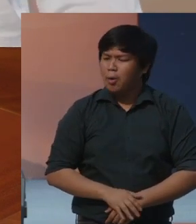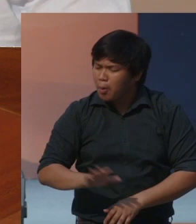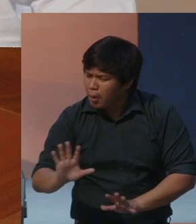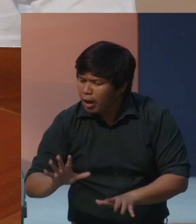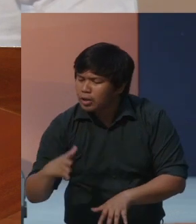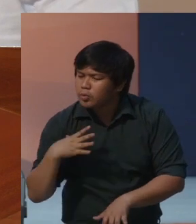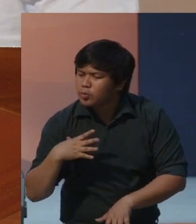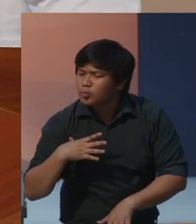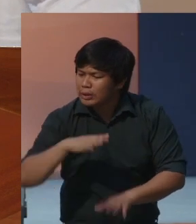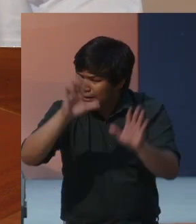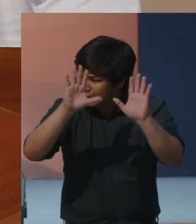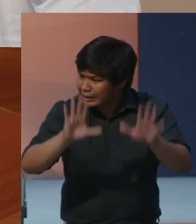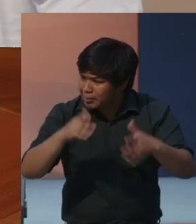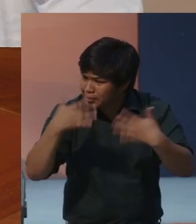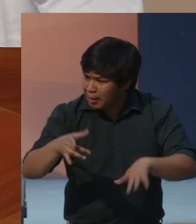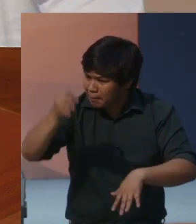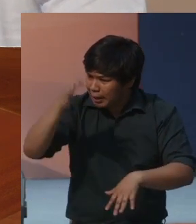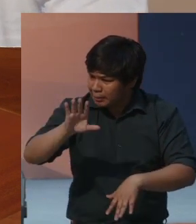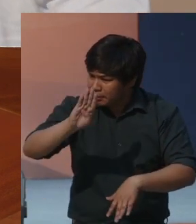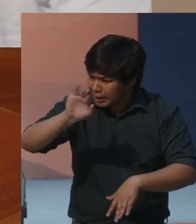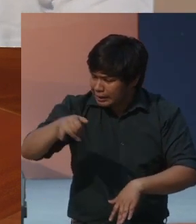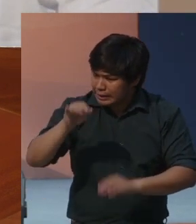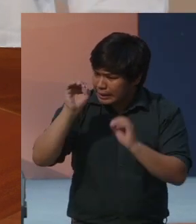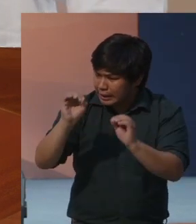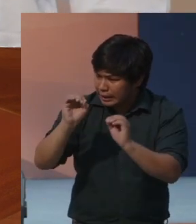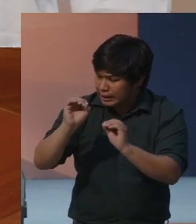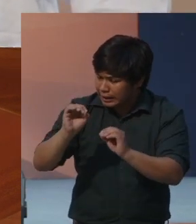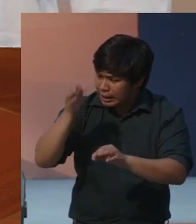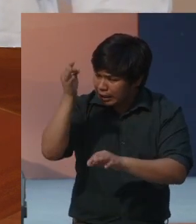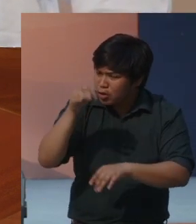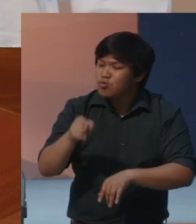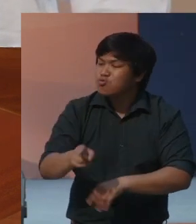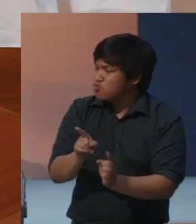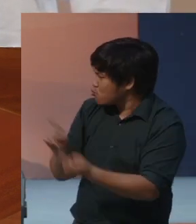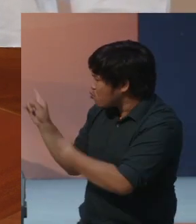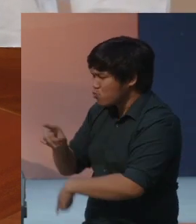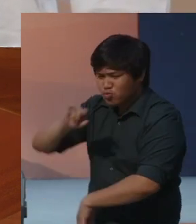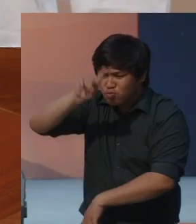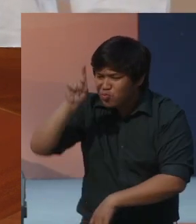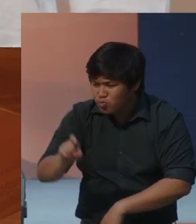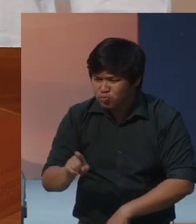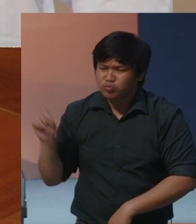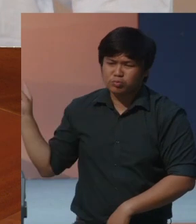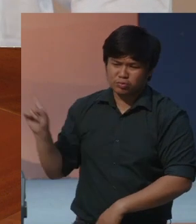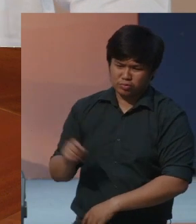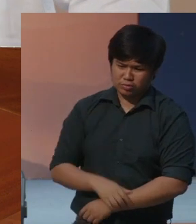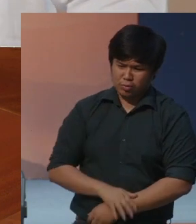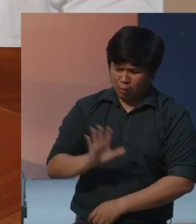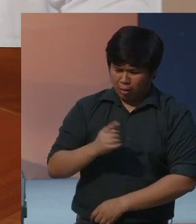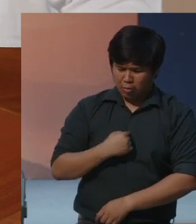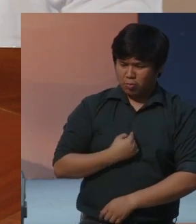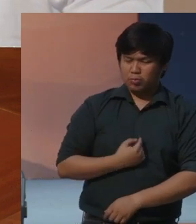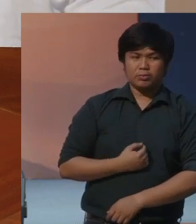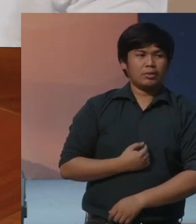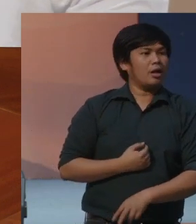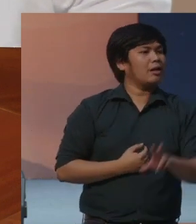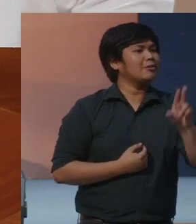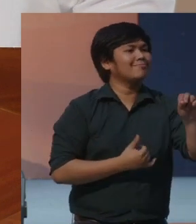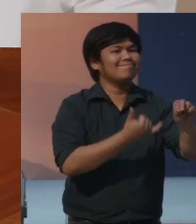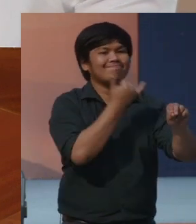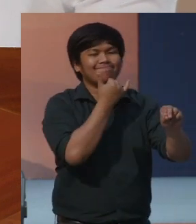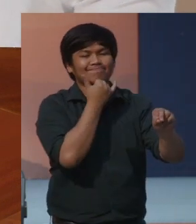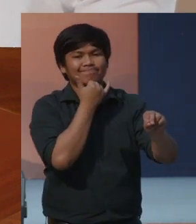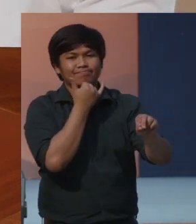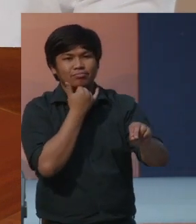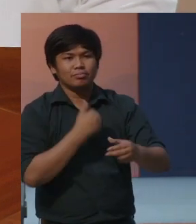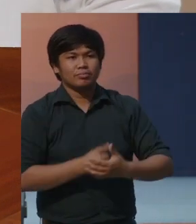na yung linggo, pagkatapos ni Pastor BJ, tanong mo sa kanya. Ang sabi dito, when they